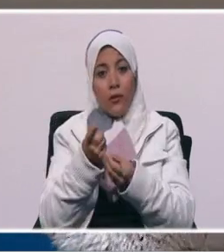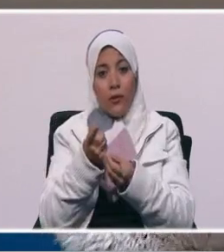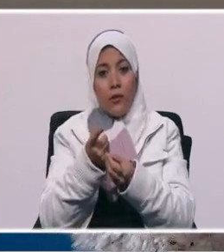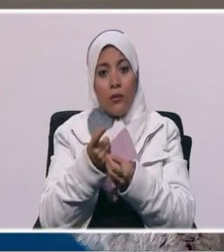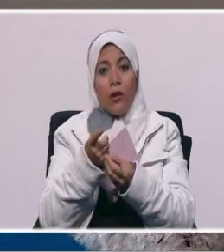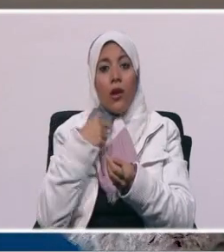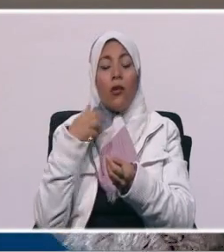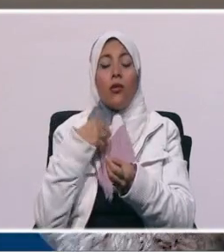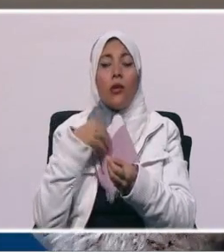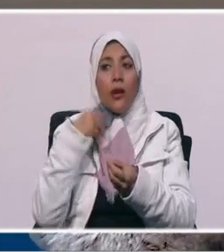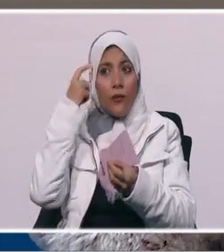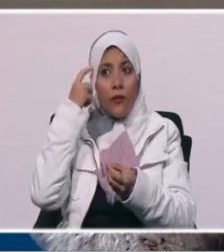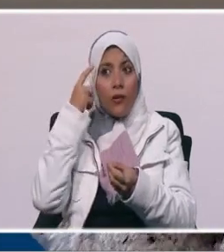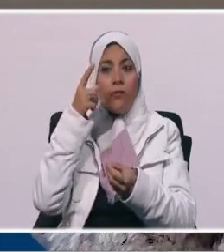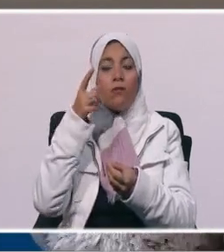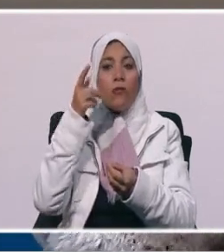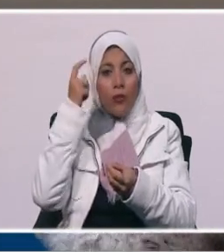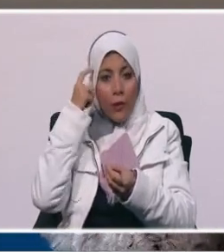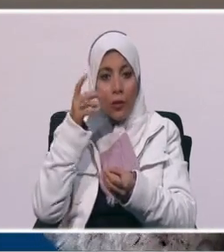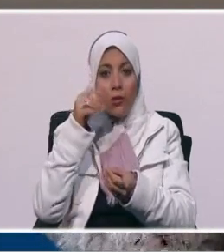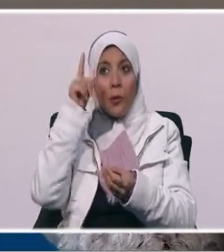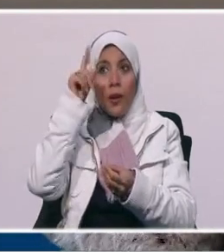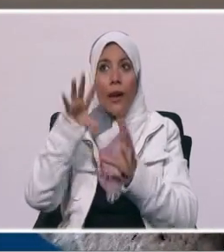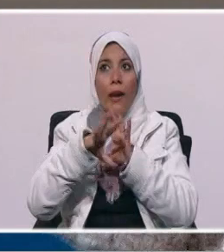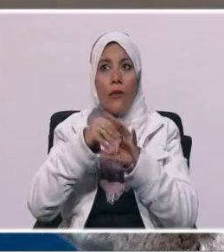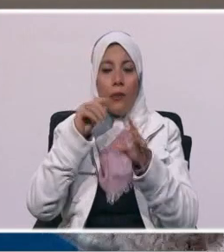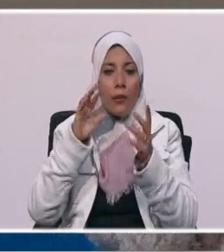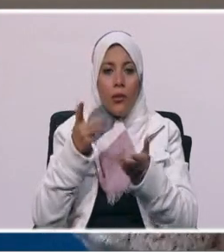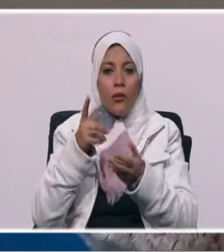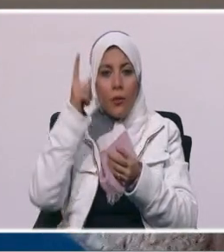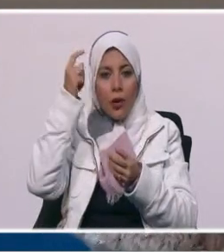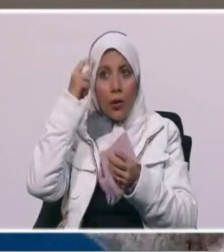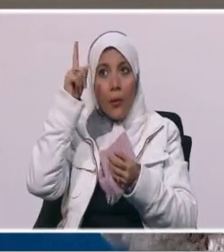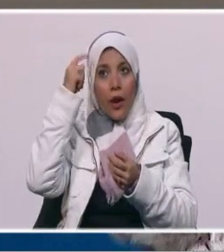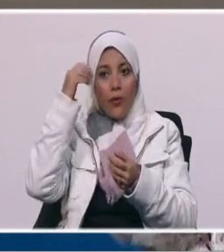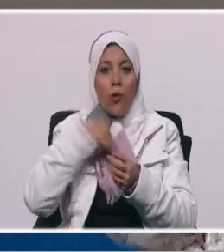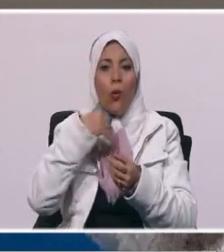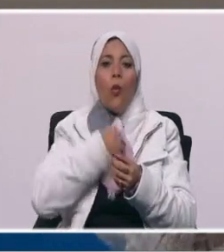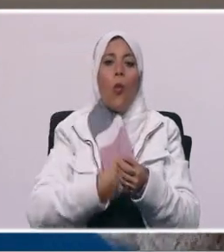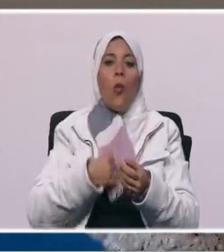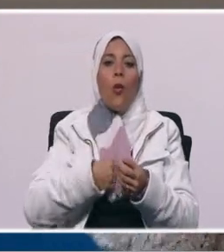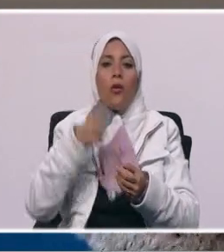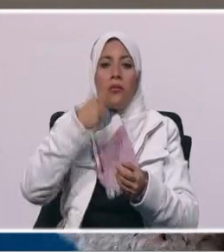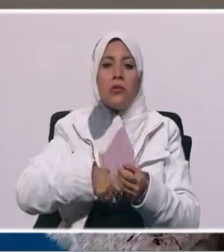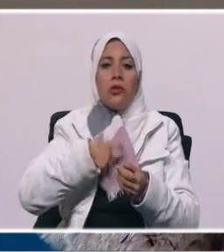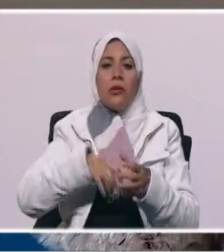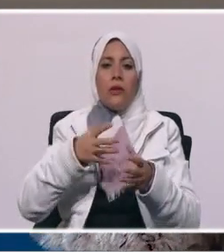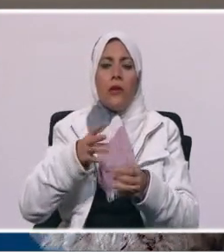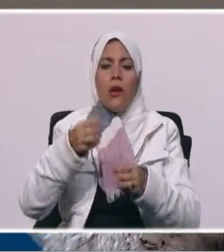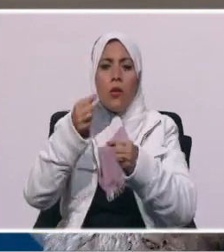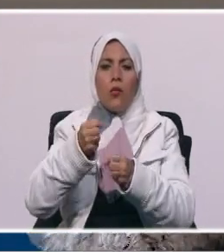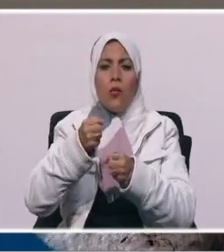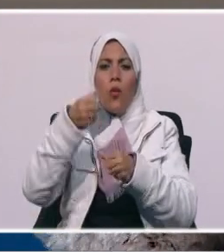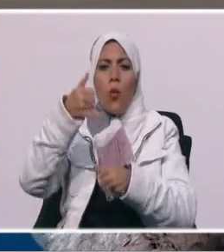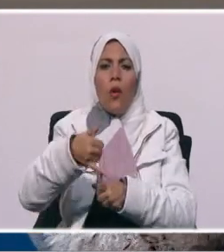كنت متأكدة انه مش هيسيب، عارفها، عارف في الشخص، عارف في ريال حاجات وقفت لي في حياتي.